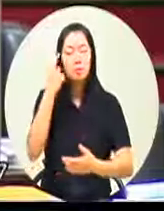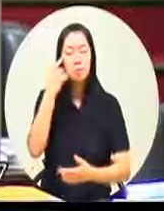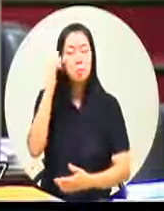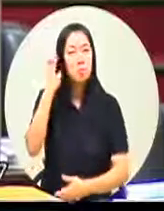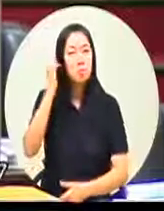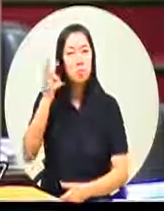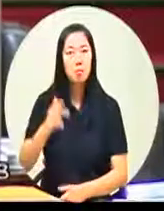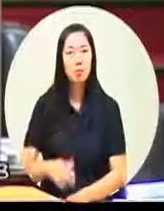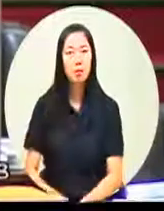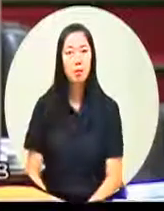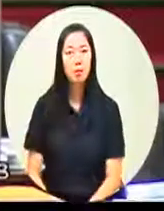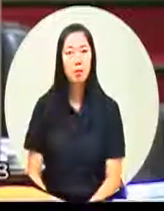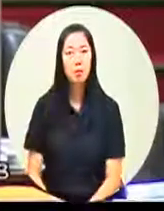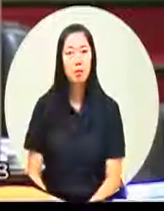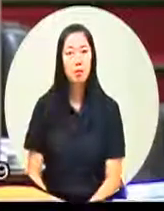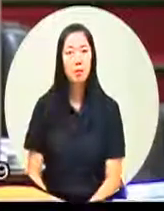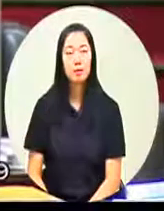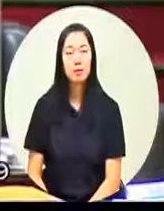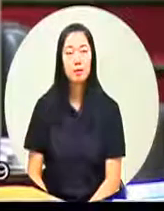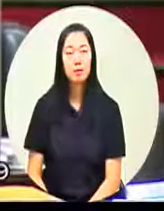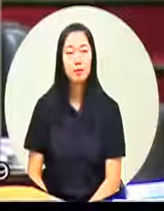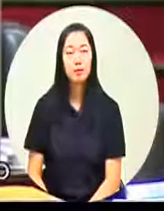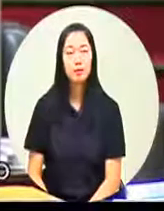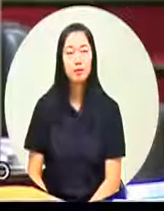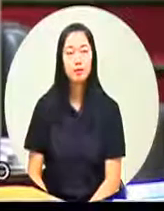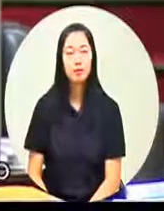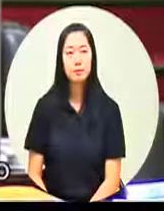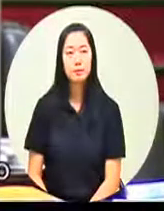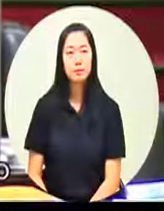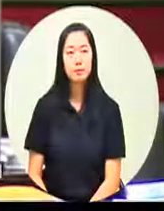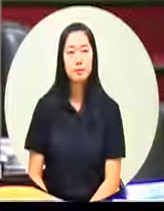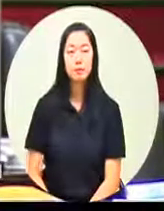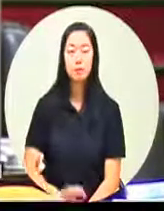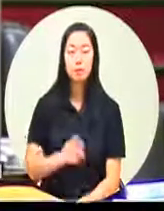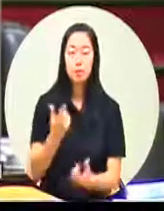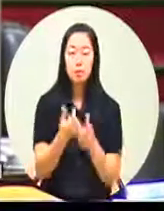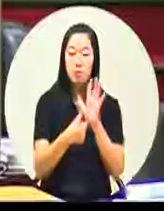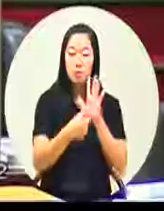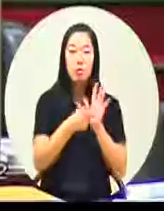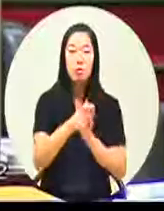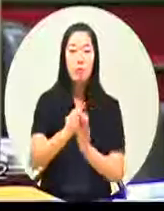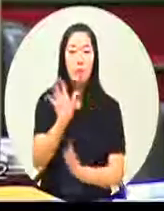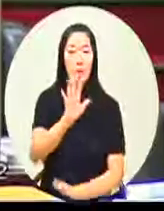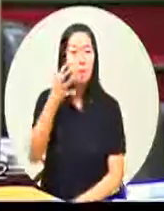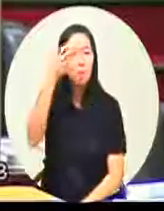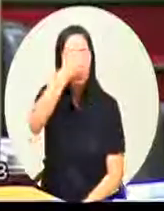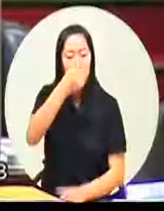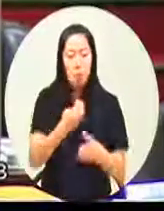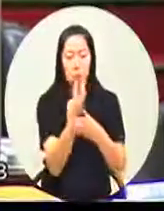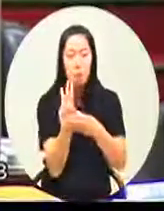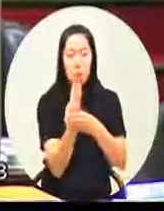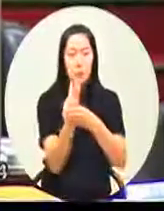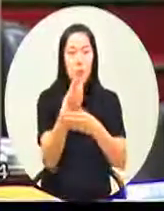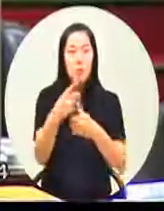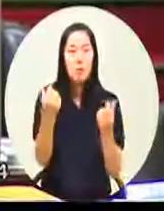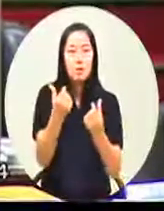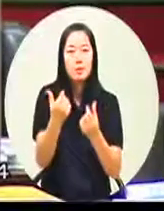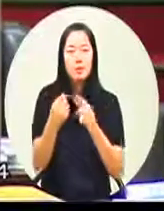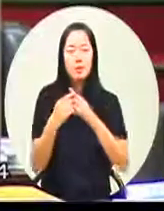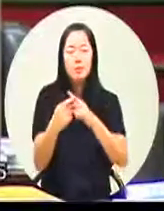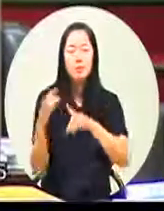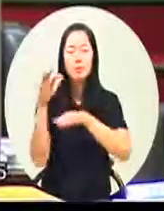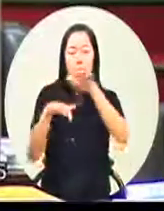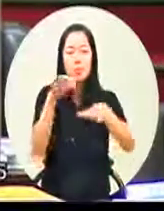然后呢在我们的不老温泉像死城好像跟我们观光就无关